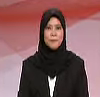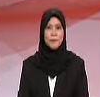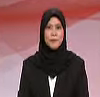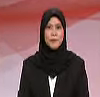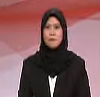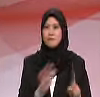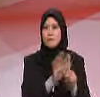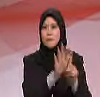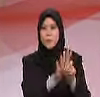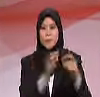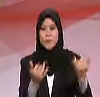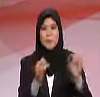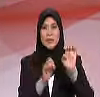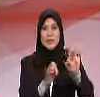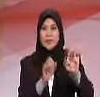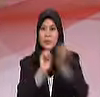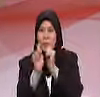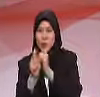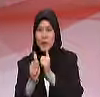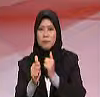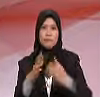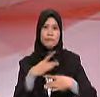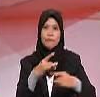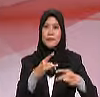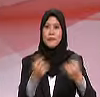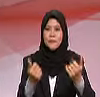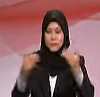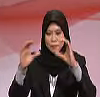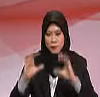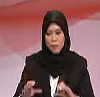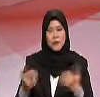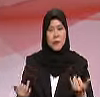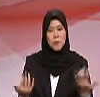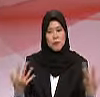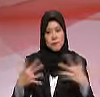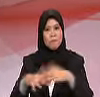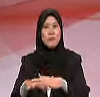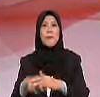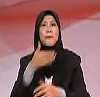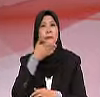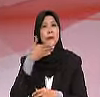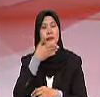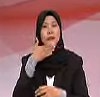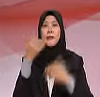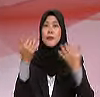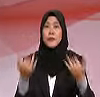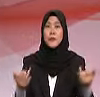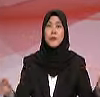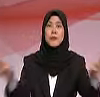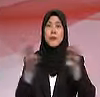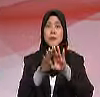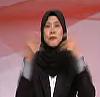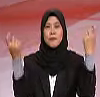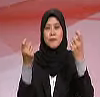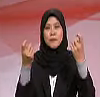Populariti e-sukan perlu dimanfaat sebaiknya selain menjadi pendekatan baharu dalam penyatuan para belia. Datuk Erwan berucap dalam majlis penutupan